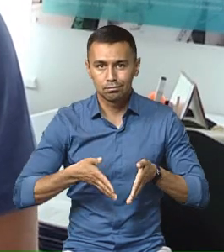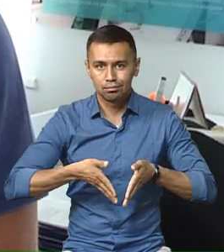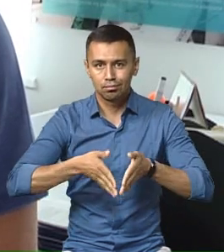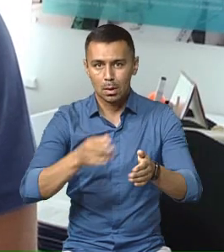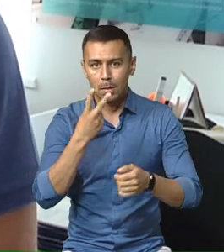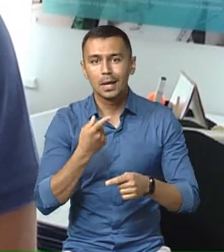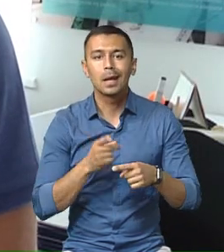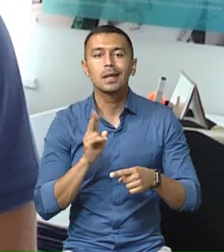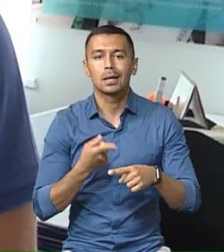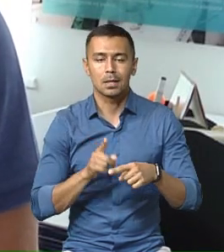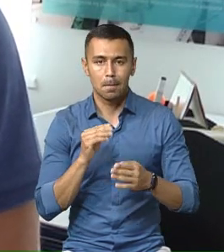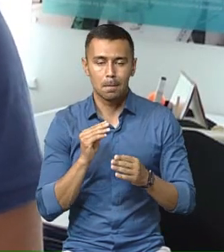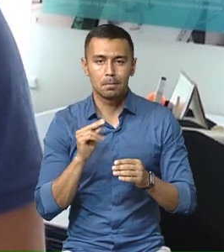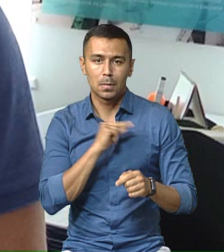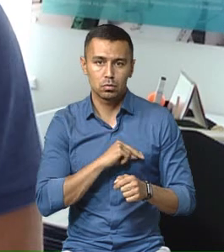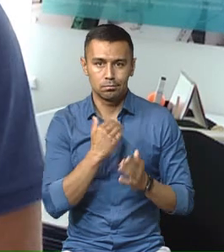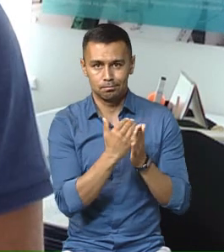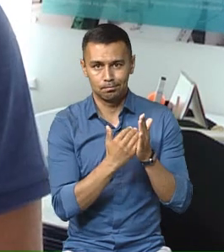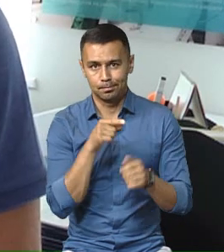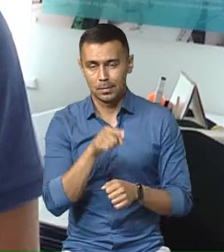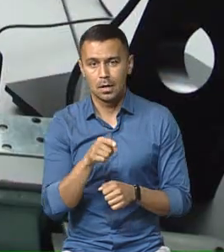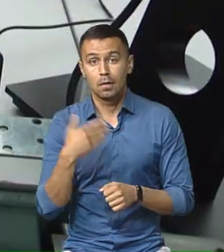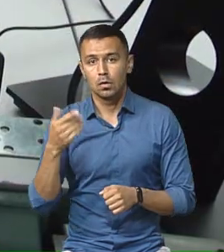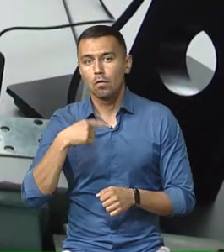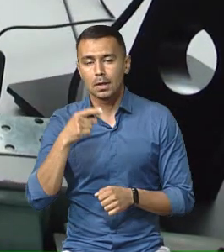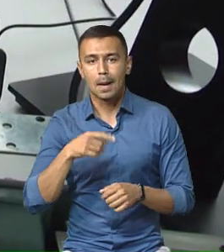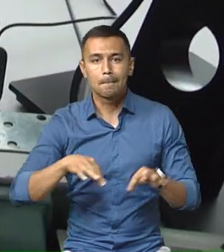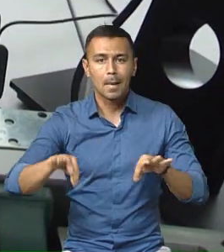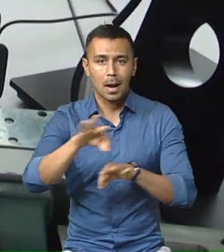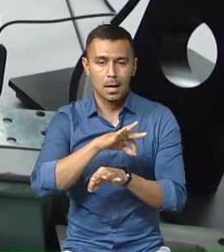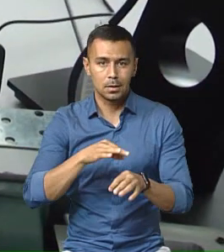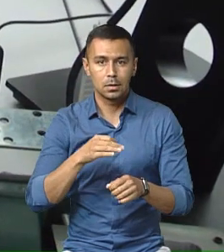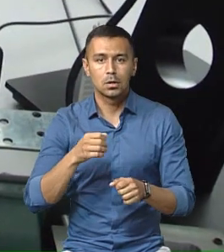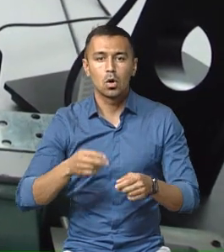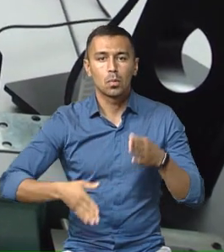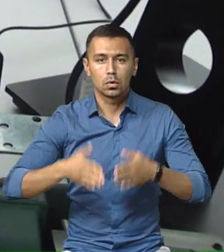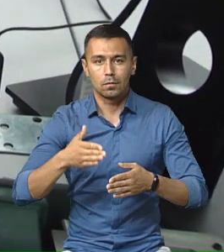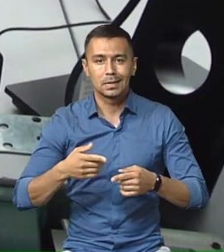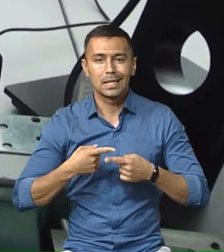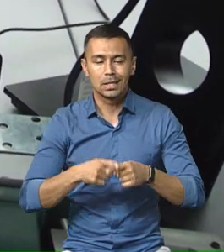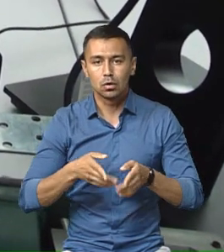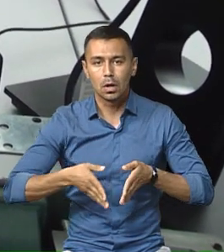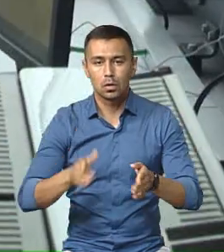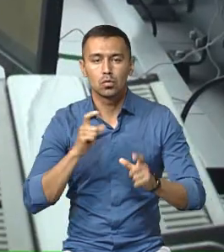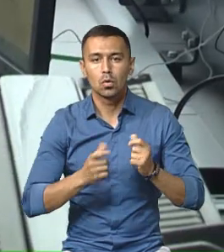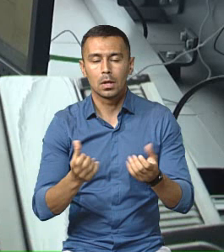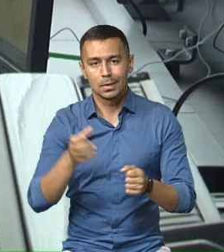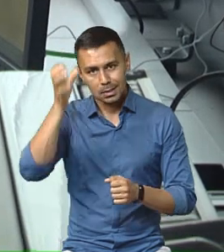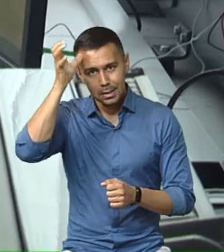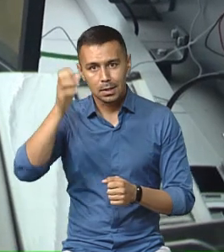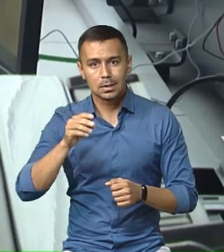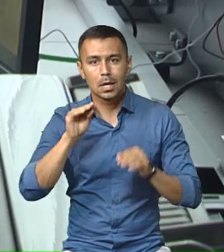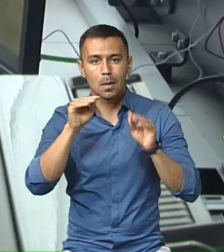як вона працює, програмувати її. За словами Олега Поліщука, на макеті роботизованої технологічної лінії студенти отримують знання з програмування і